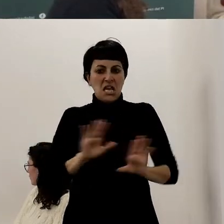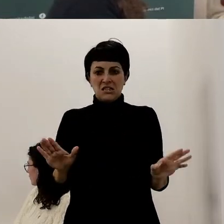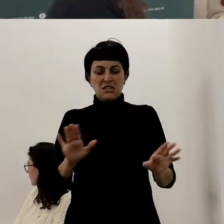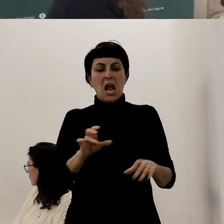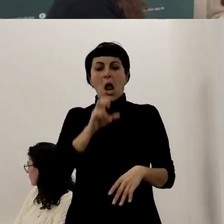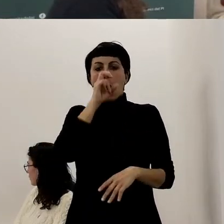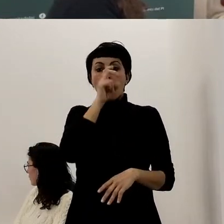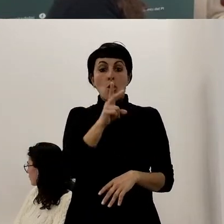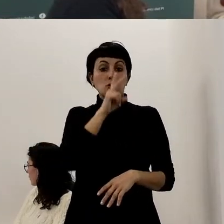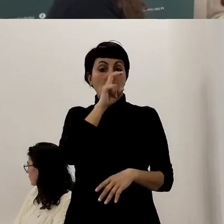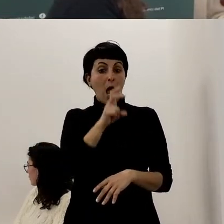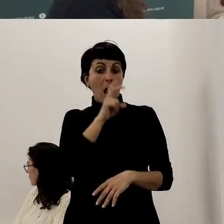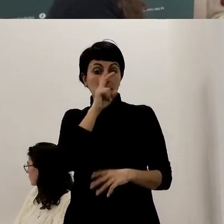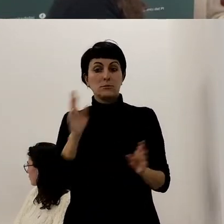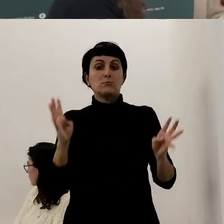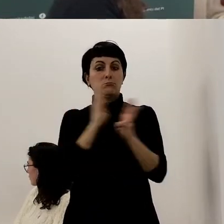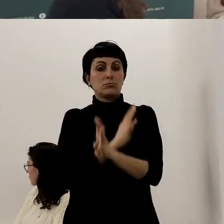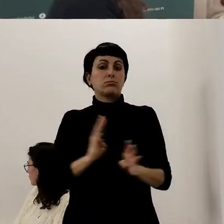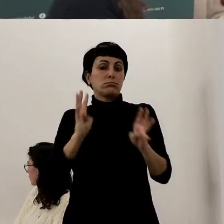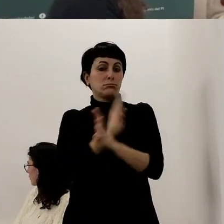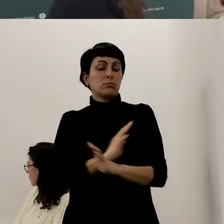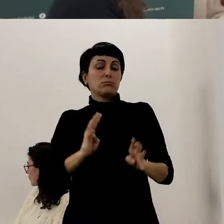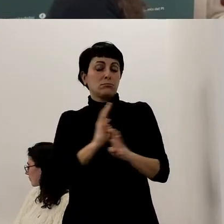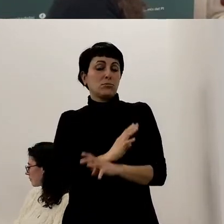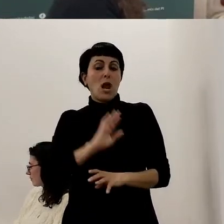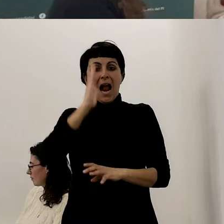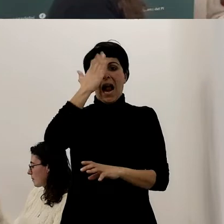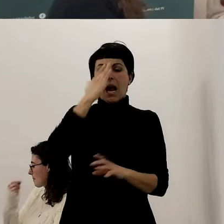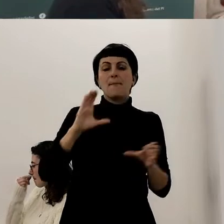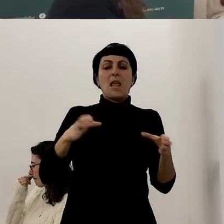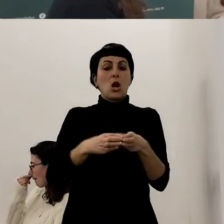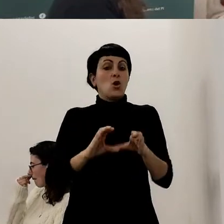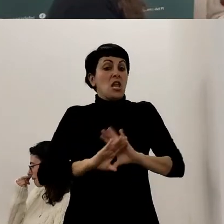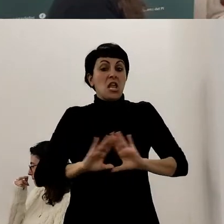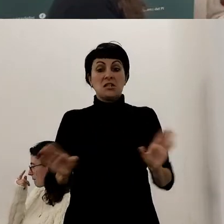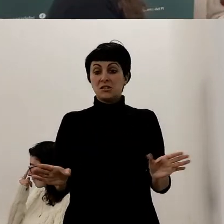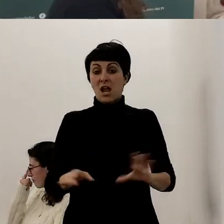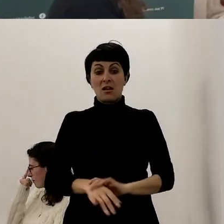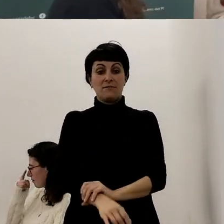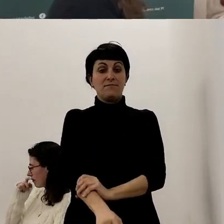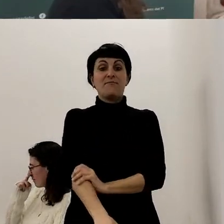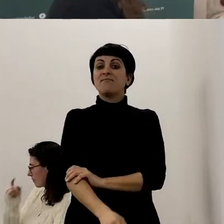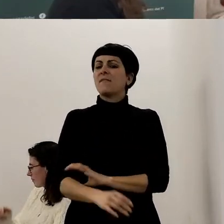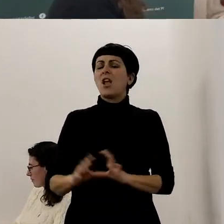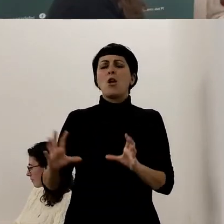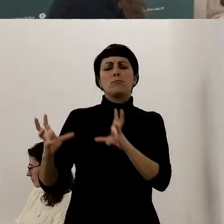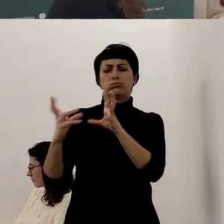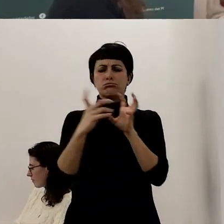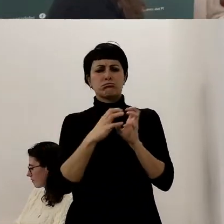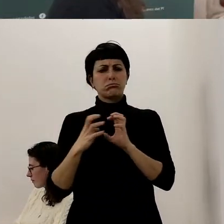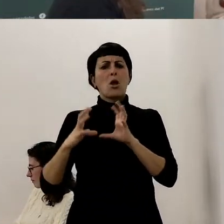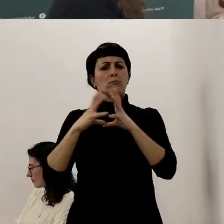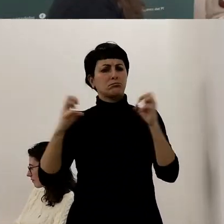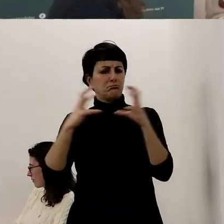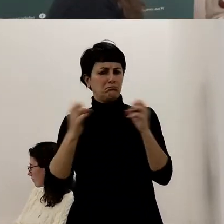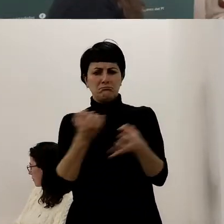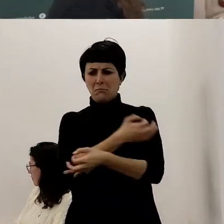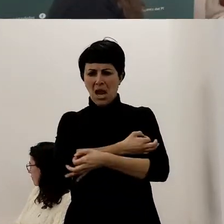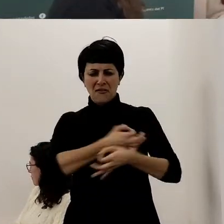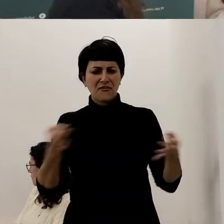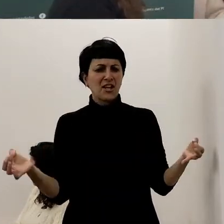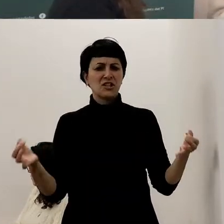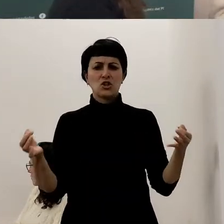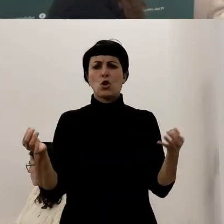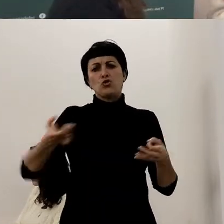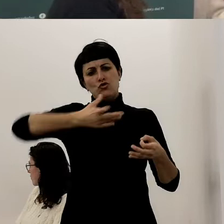dos anys o així doncs anem rotant. O sigui que la veritat és que tenim molt bon rotllo entre totes i de les